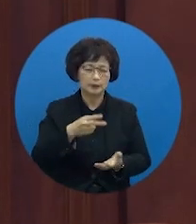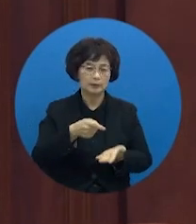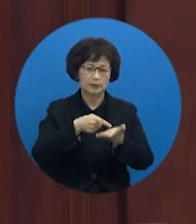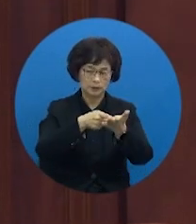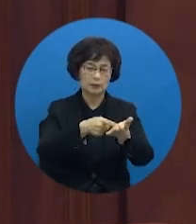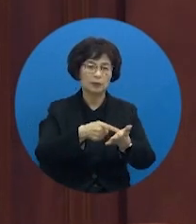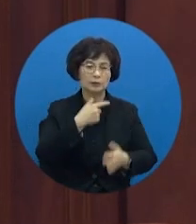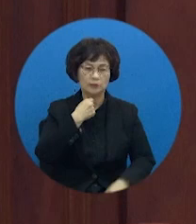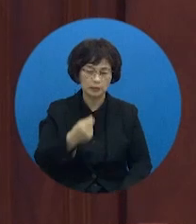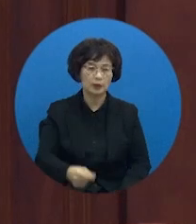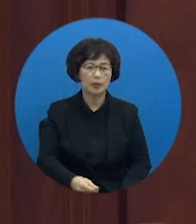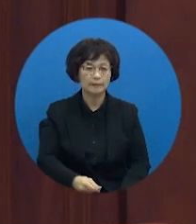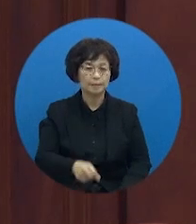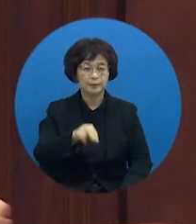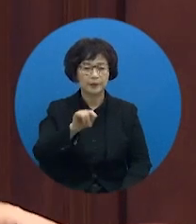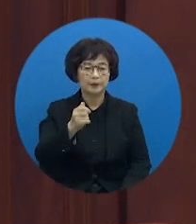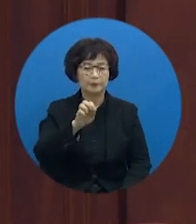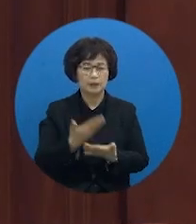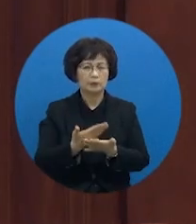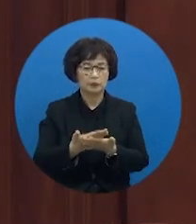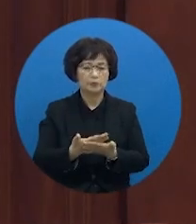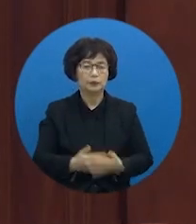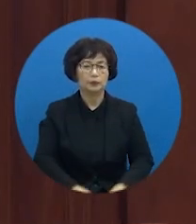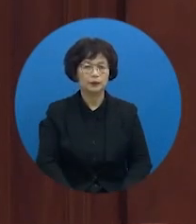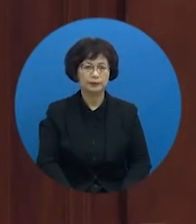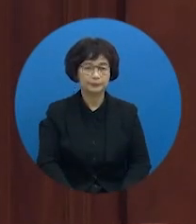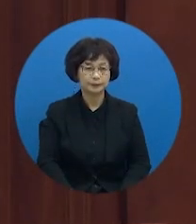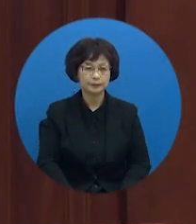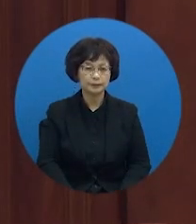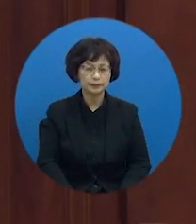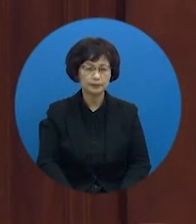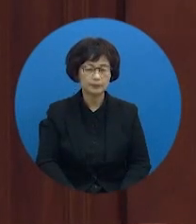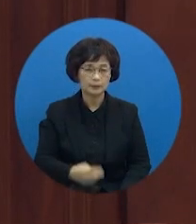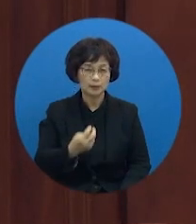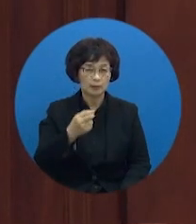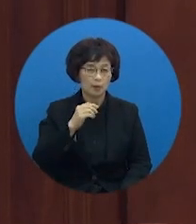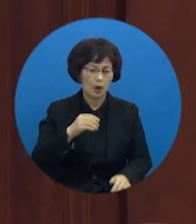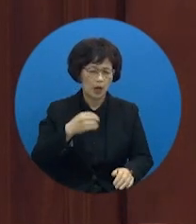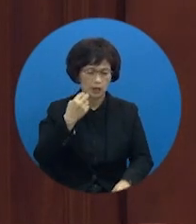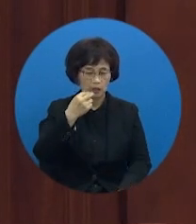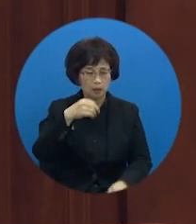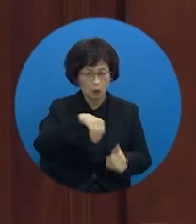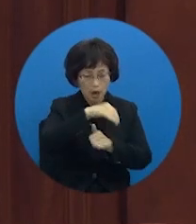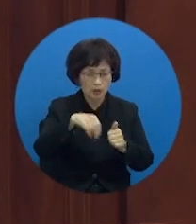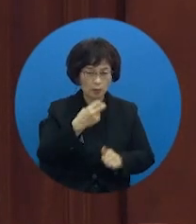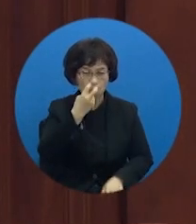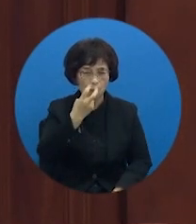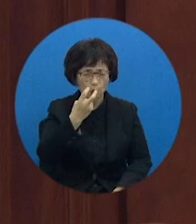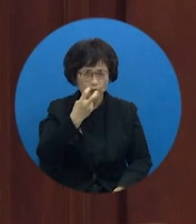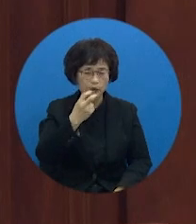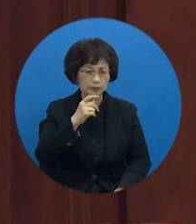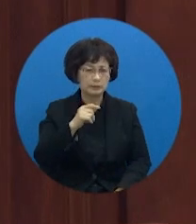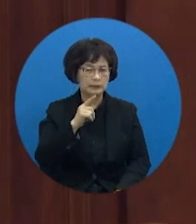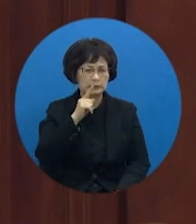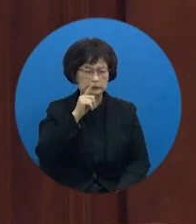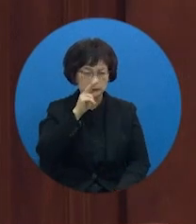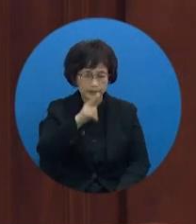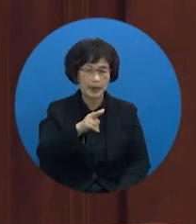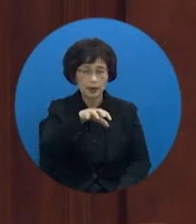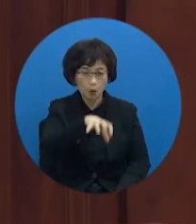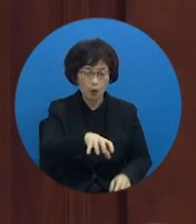대한 환골탈퇴를 제안하는 바입니다. 동해 유발업종의 이전과 함께 입주업종의 고바가치화를